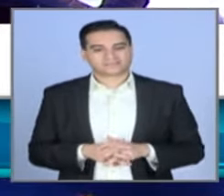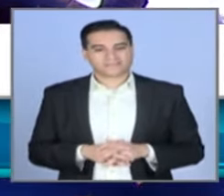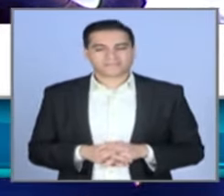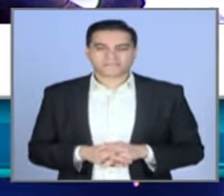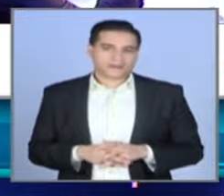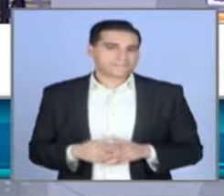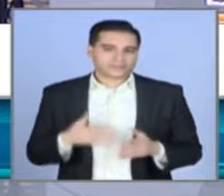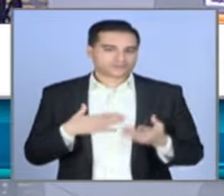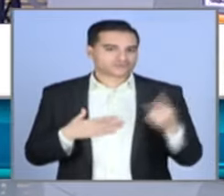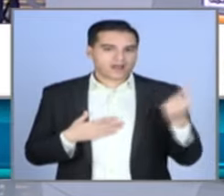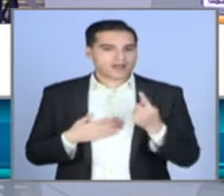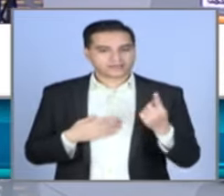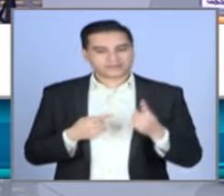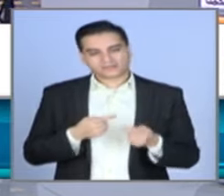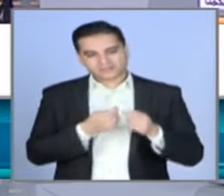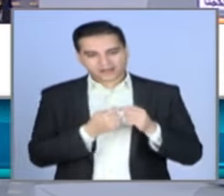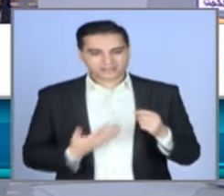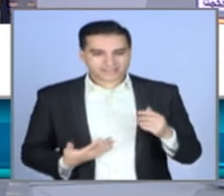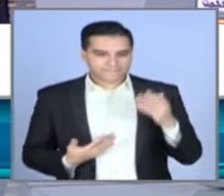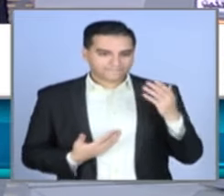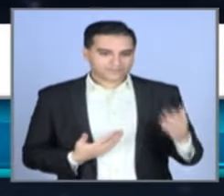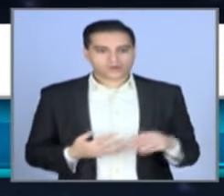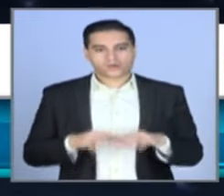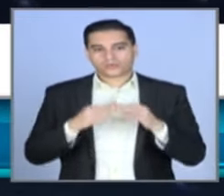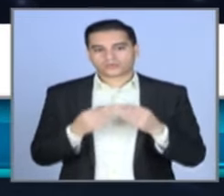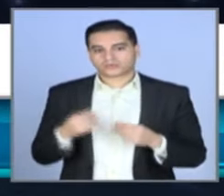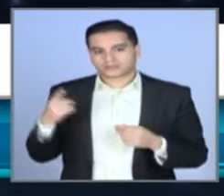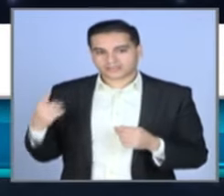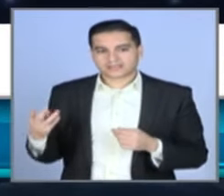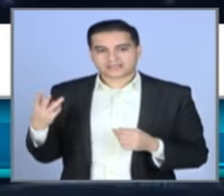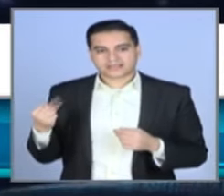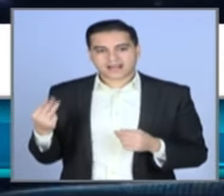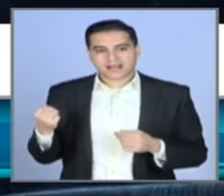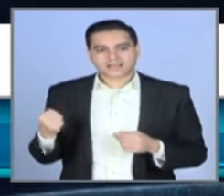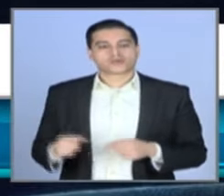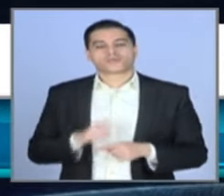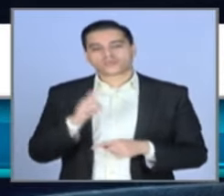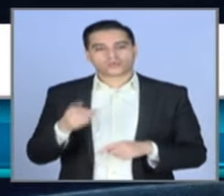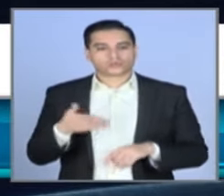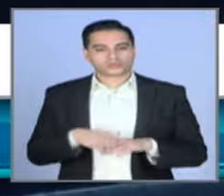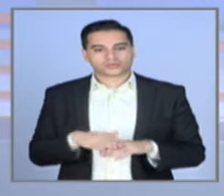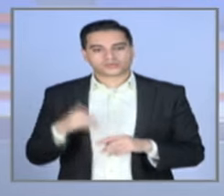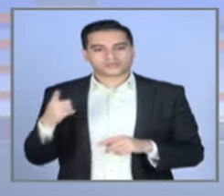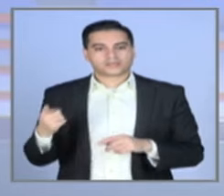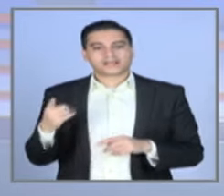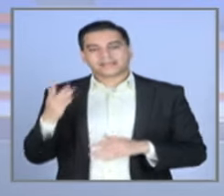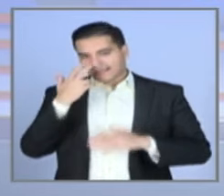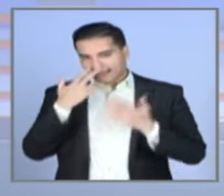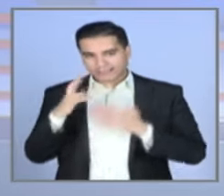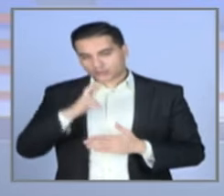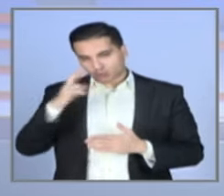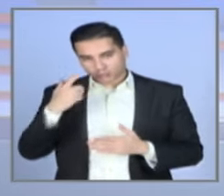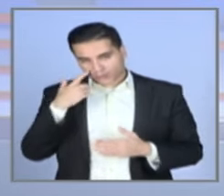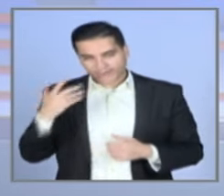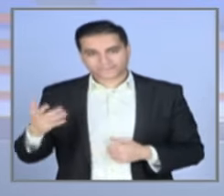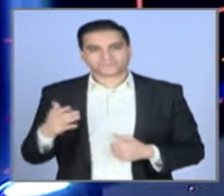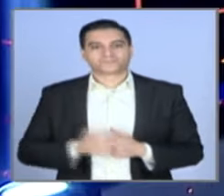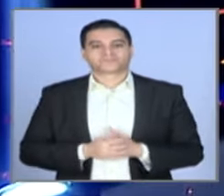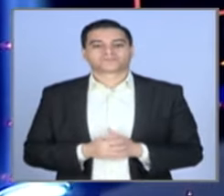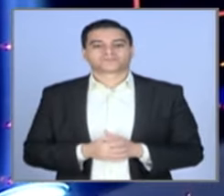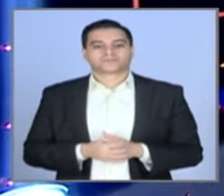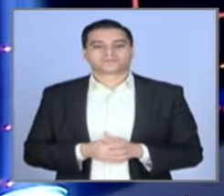معلش، الحياة ناقص 5، عيسى 30، وعيسى عندكم سؤال في التاريخ. تاريخ والسؤال